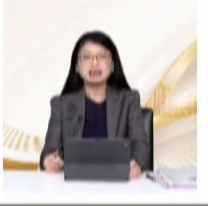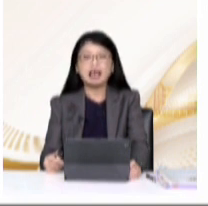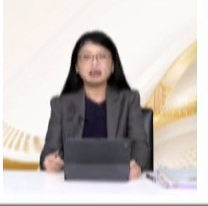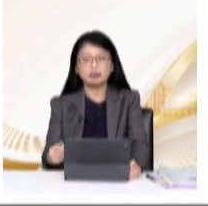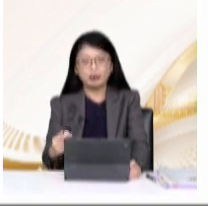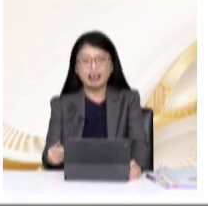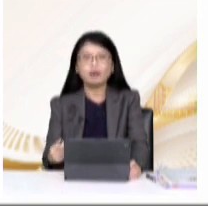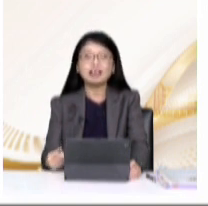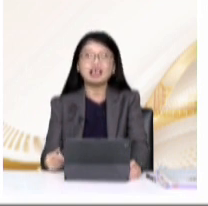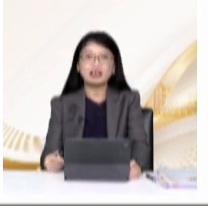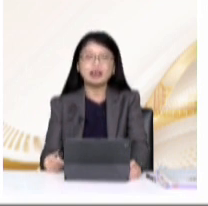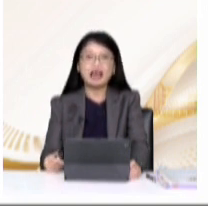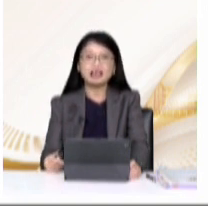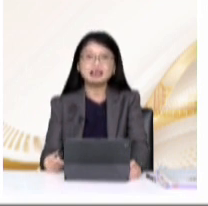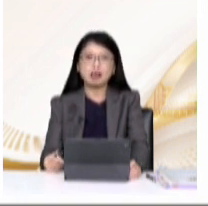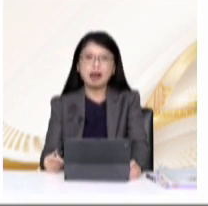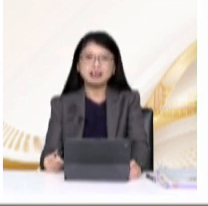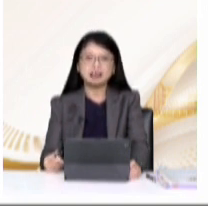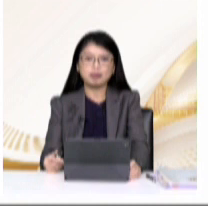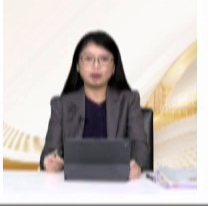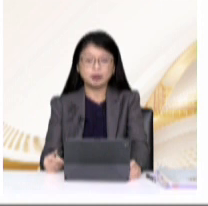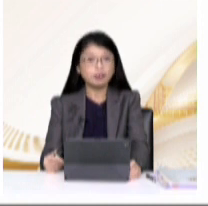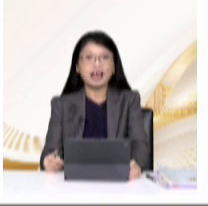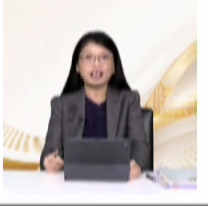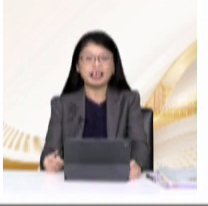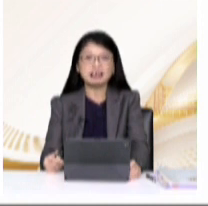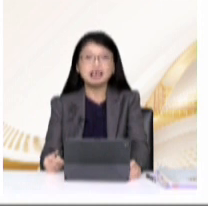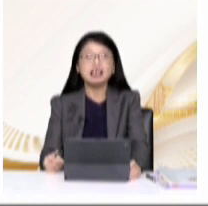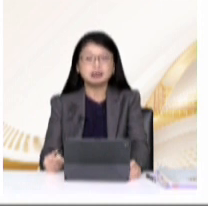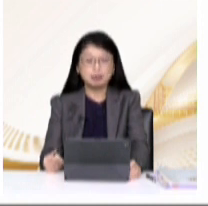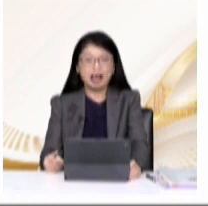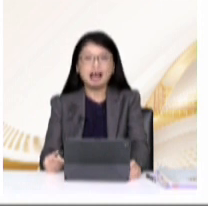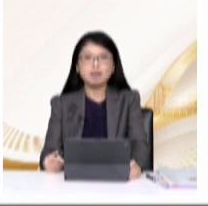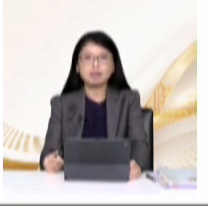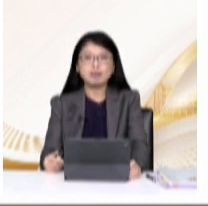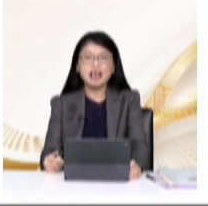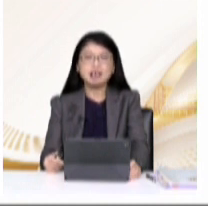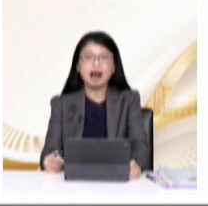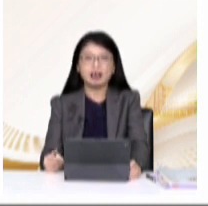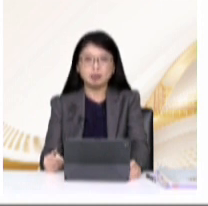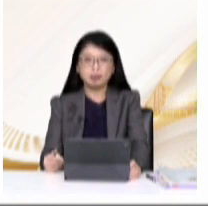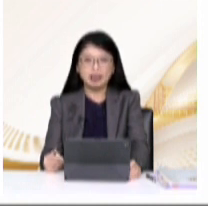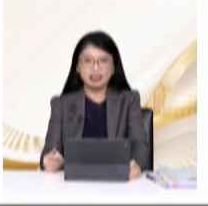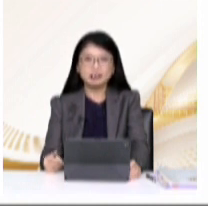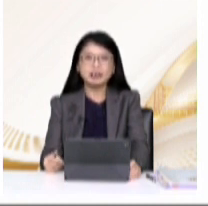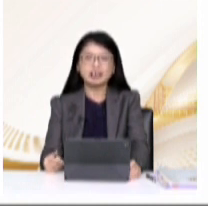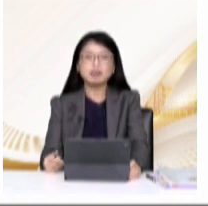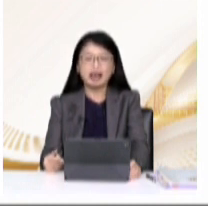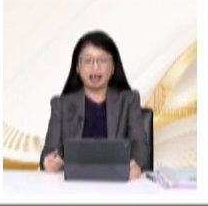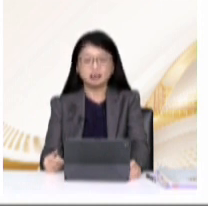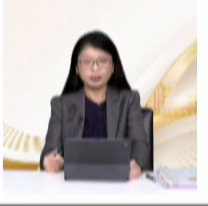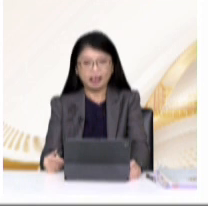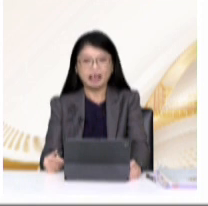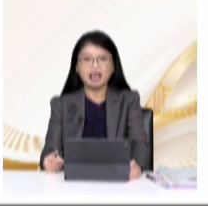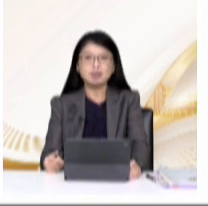ารถที่จะหน่วยงานของรัฐแต่ละหน่วยงานเนี่ยสามารถที่จะกำหนดช่องทางในการชำระค่าปรับเป็นพินัยผ่านระบบอิเล็กทรอนิกส์เนี่ยผ่านท